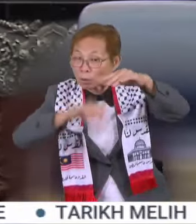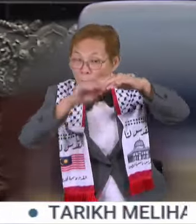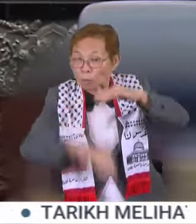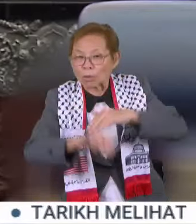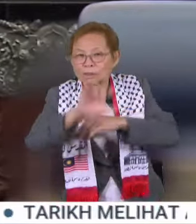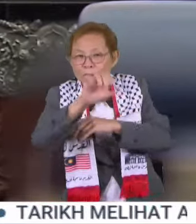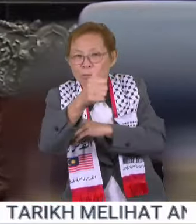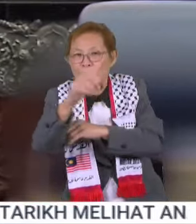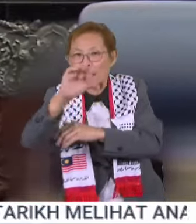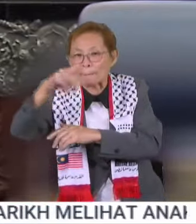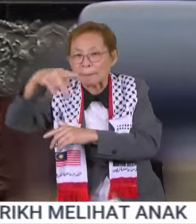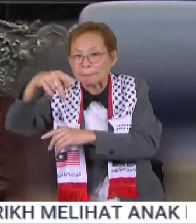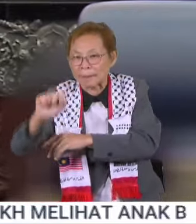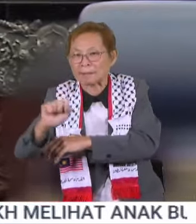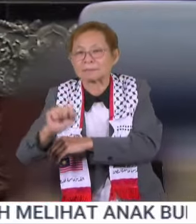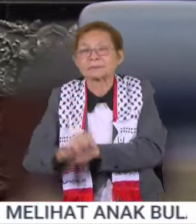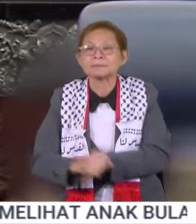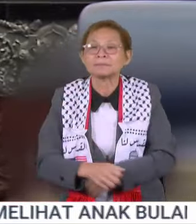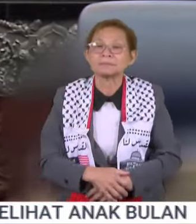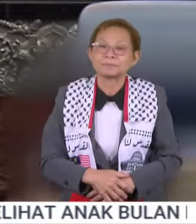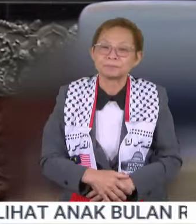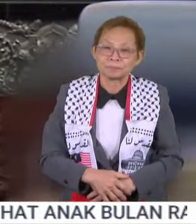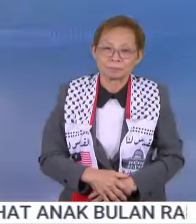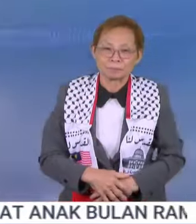10 Mbps.